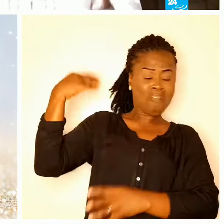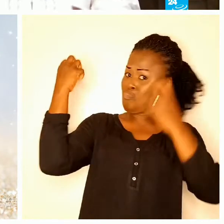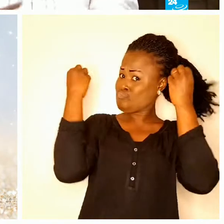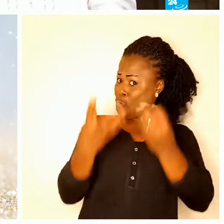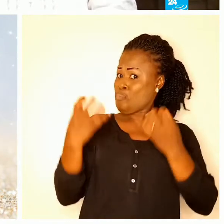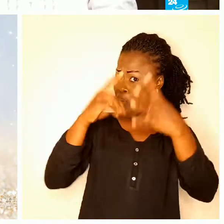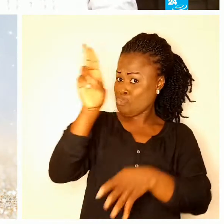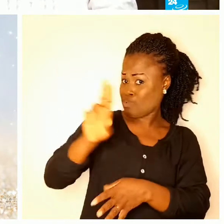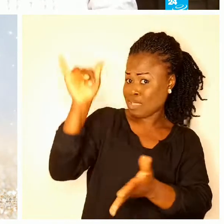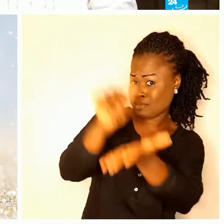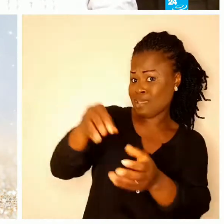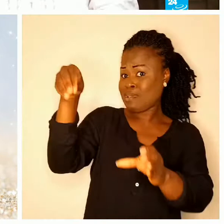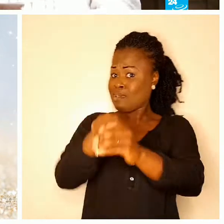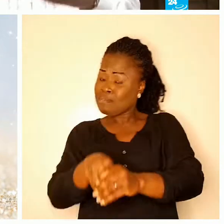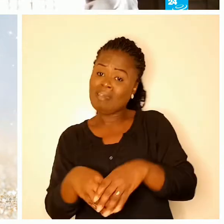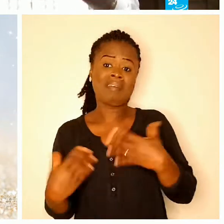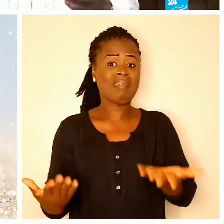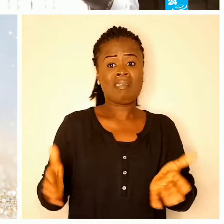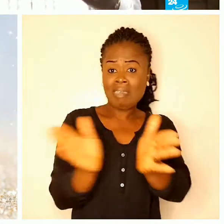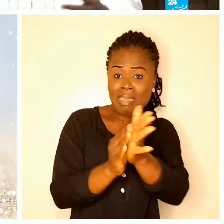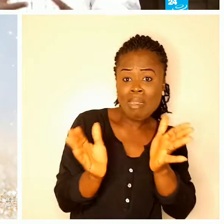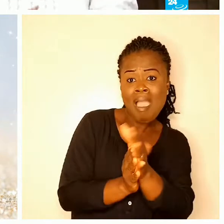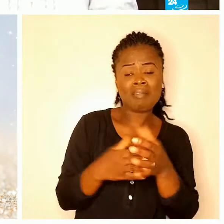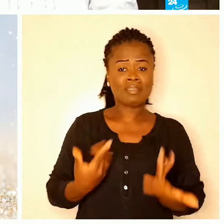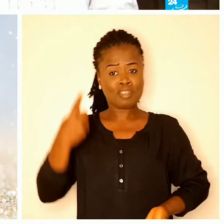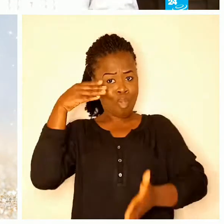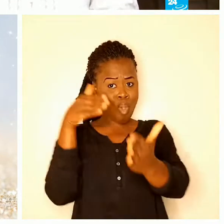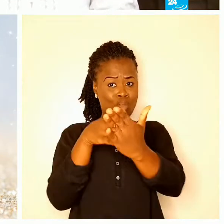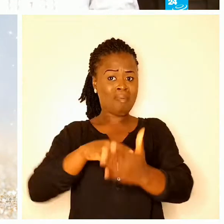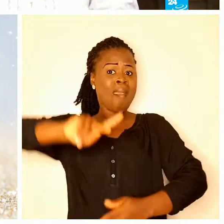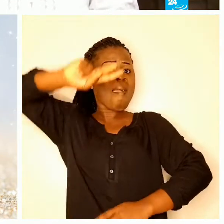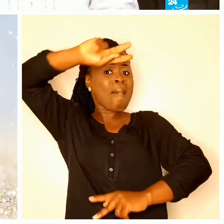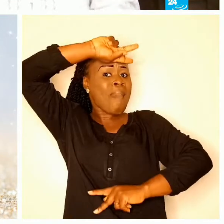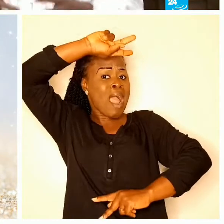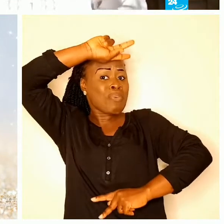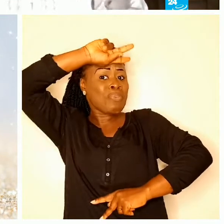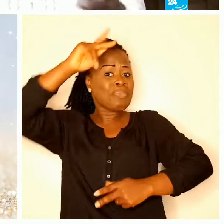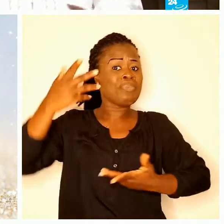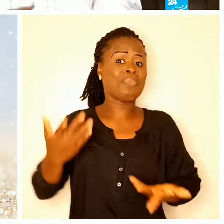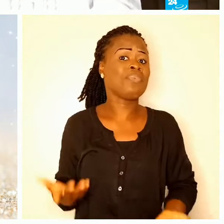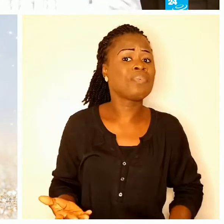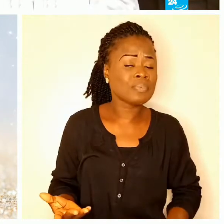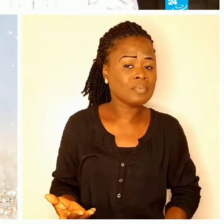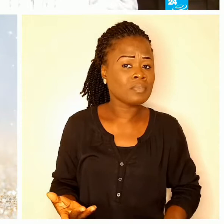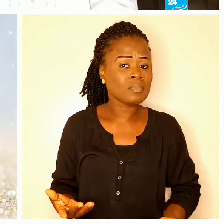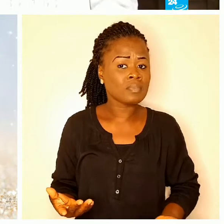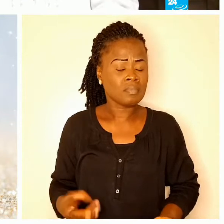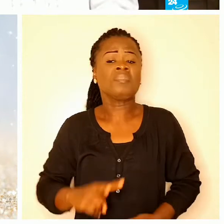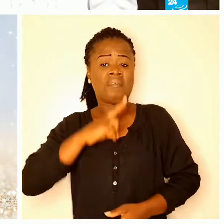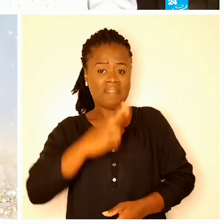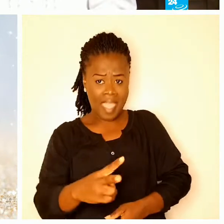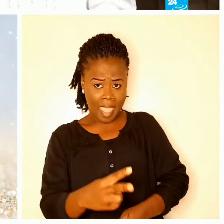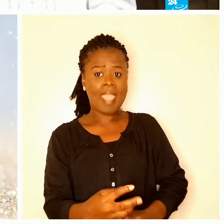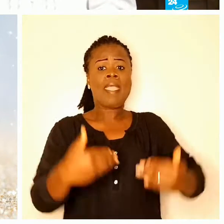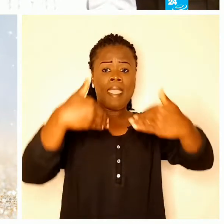les écoles. C'était des moyens de prophylaxie contre le paludisme. Oui, on peut toujours parler des